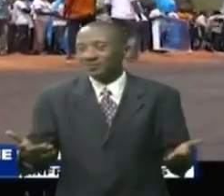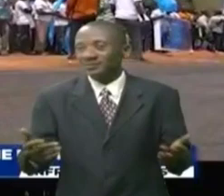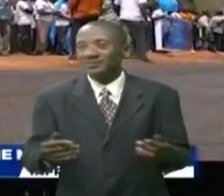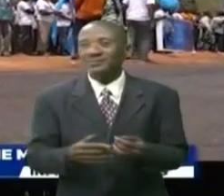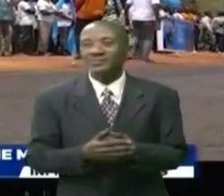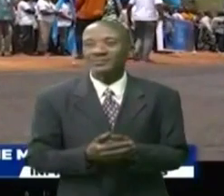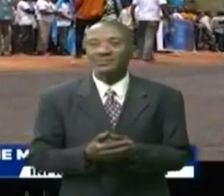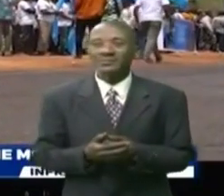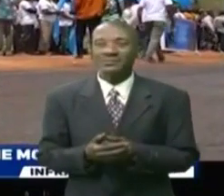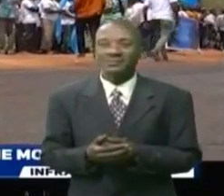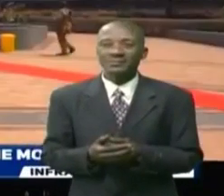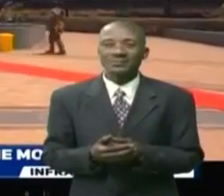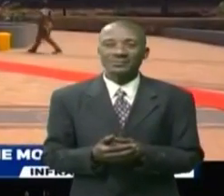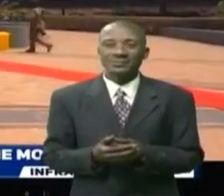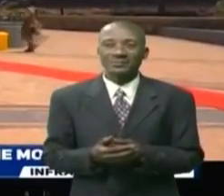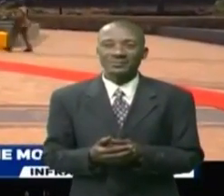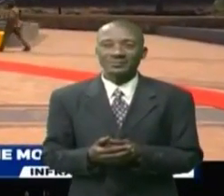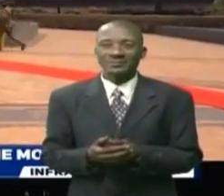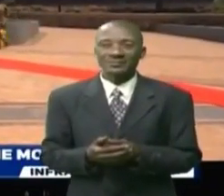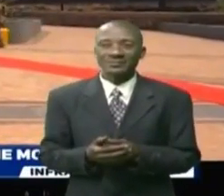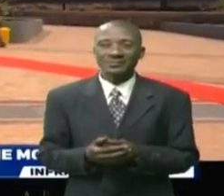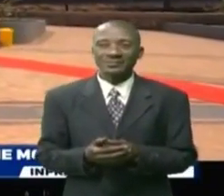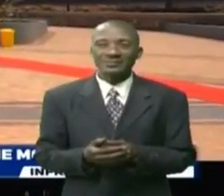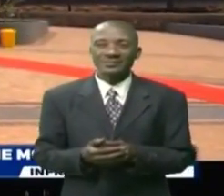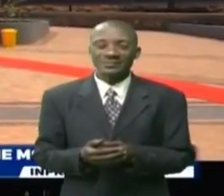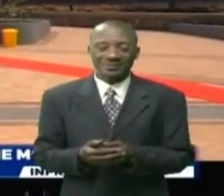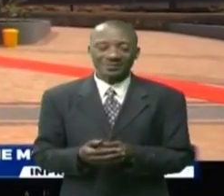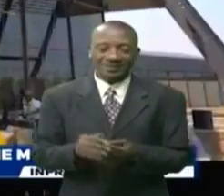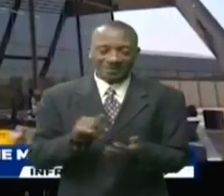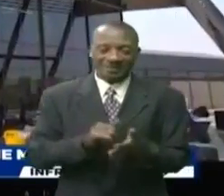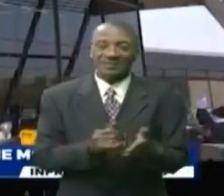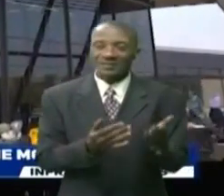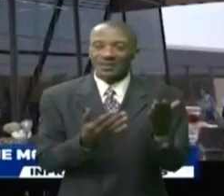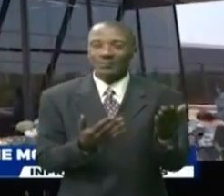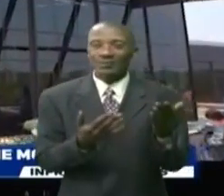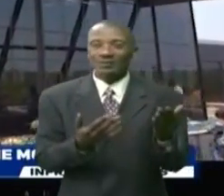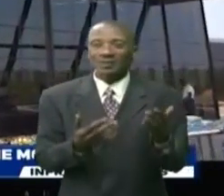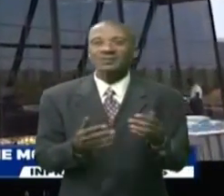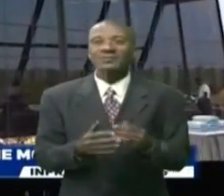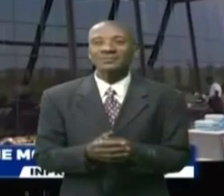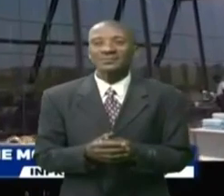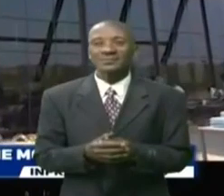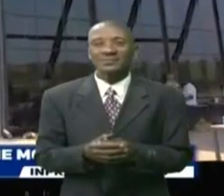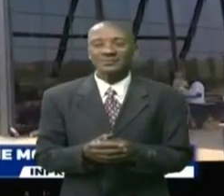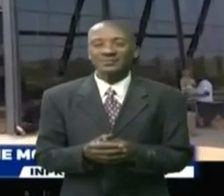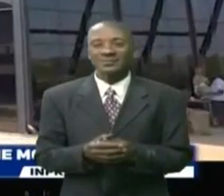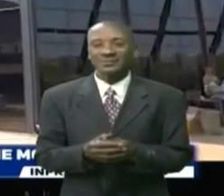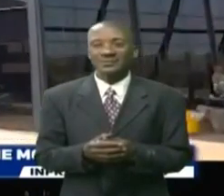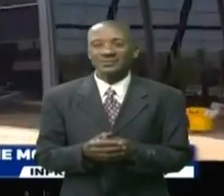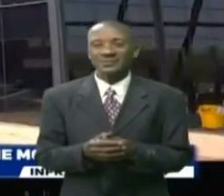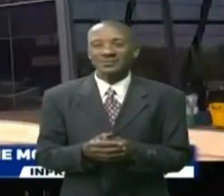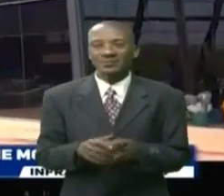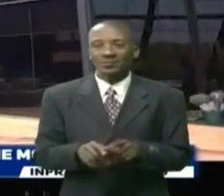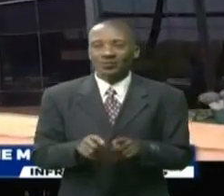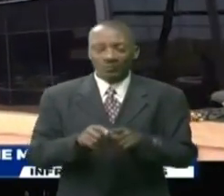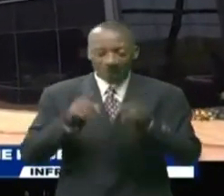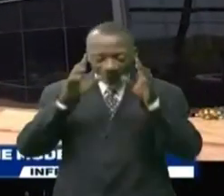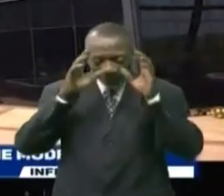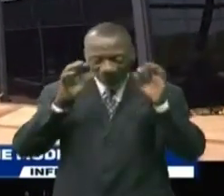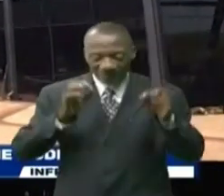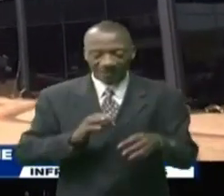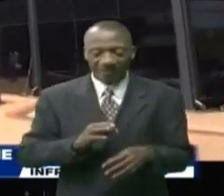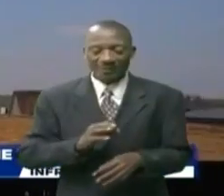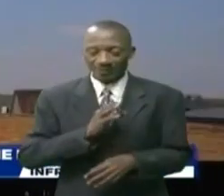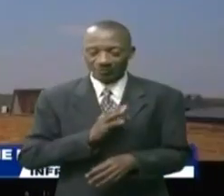Dans le secteur de Loufoupa, une vision transforme toute une communauté. Enfant des autochtones, désormais étudiant à l'Université